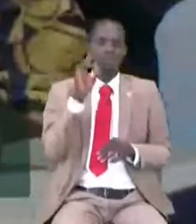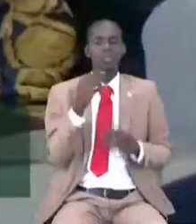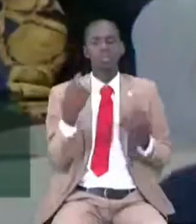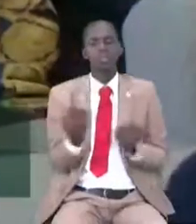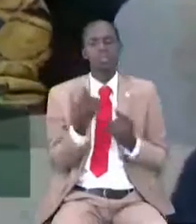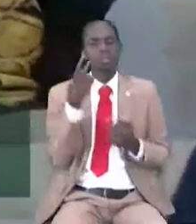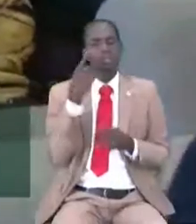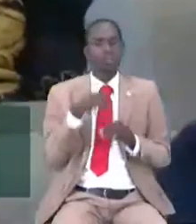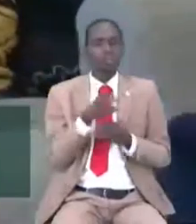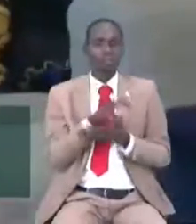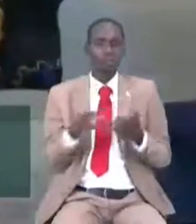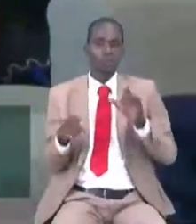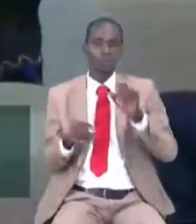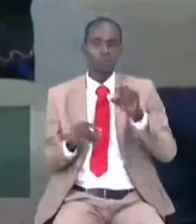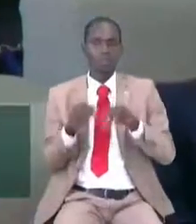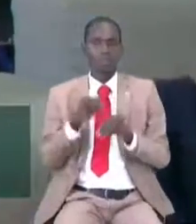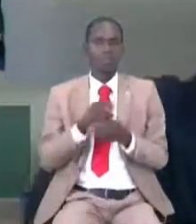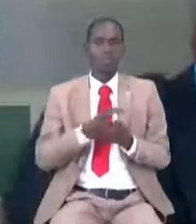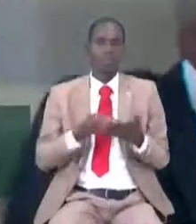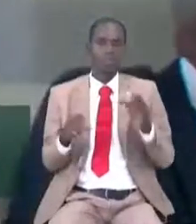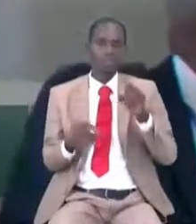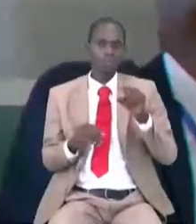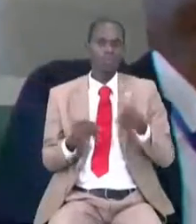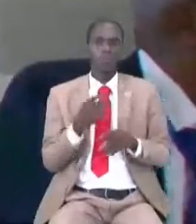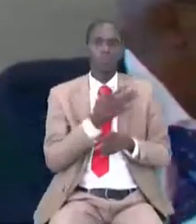reçoit le signe de la circoncision